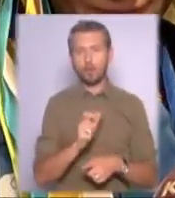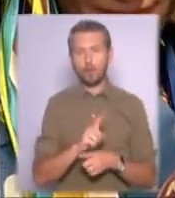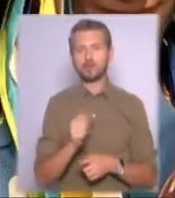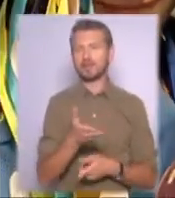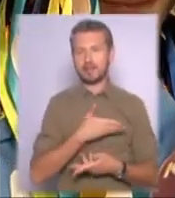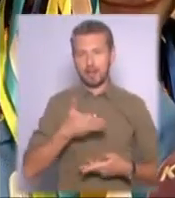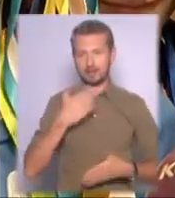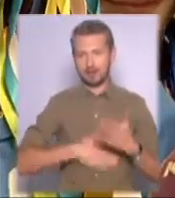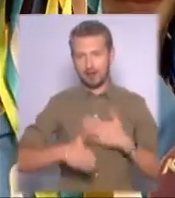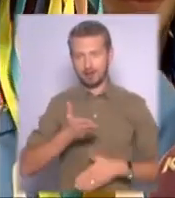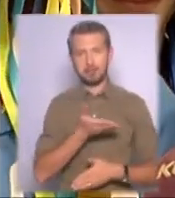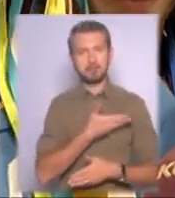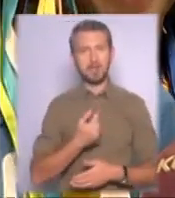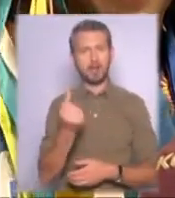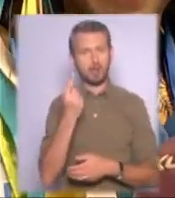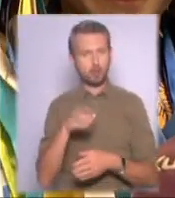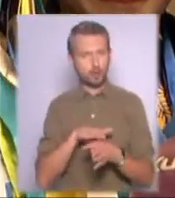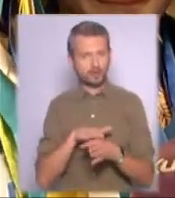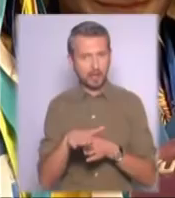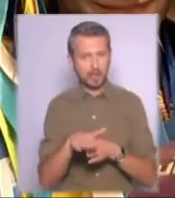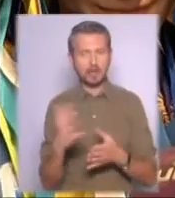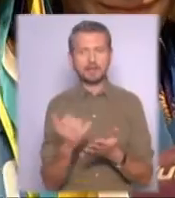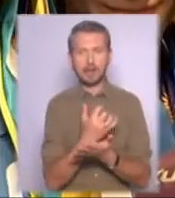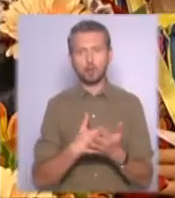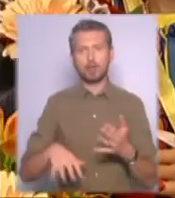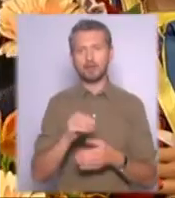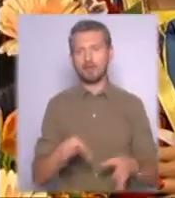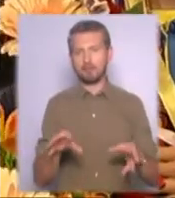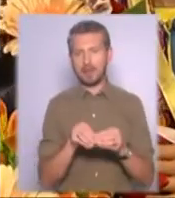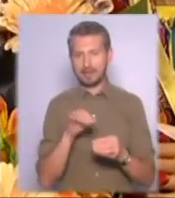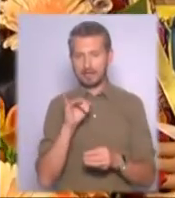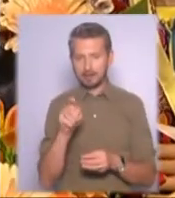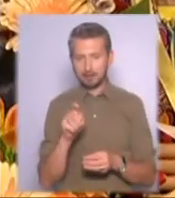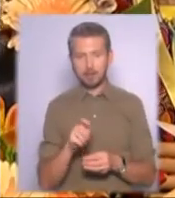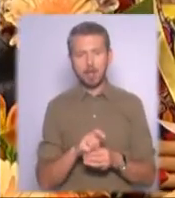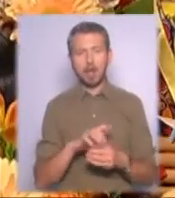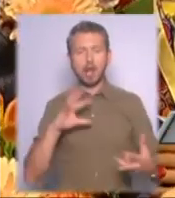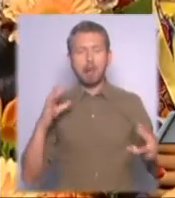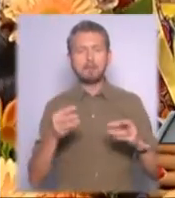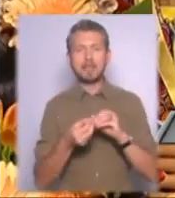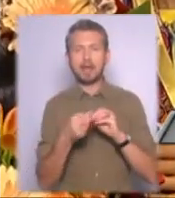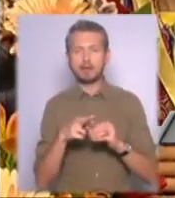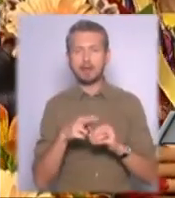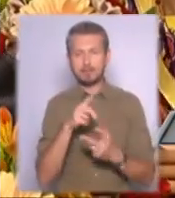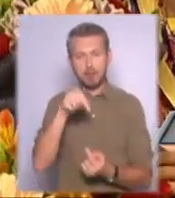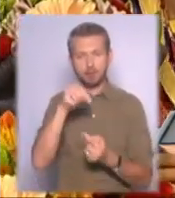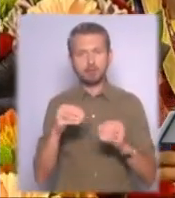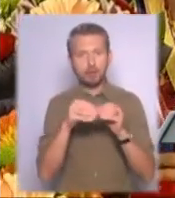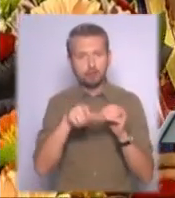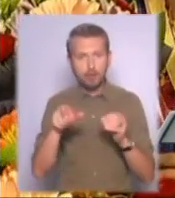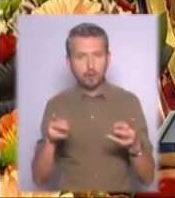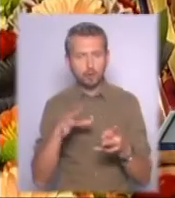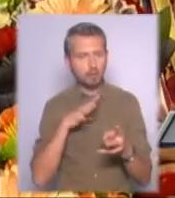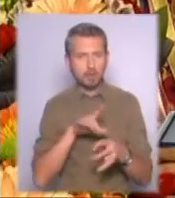раді. Ми одне ціле. Заработали всі в місті. Комбінація підстроєна під 10 чоловік. Треба було